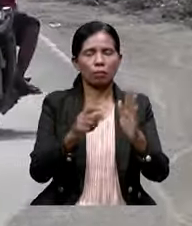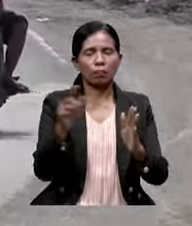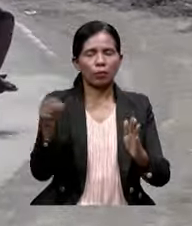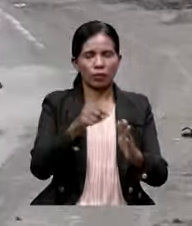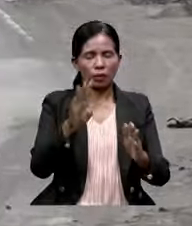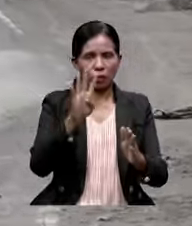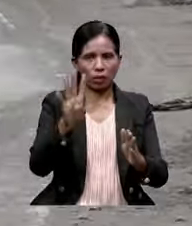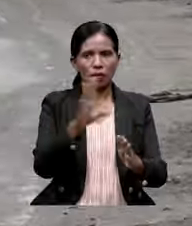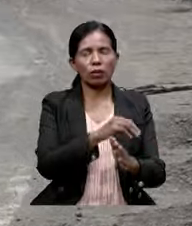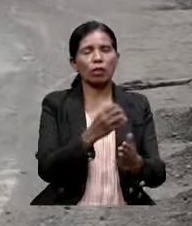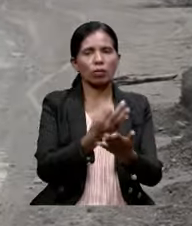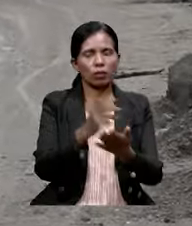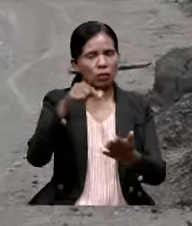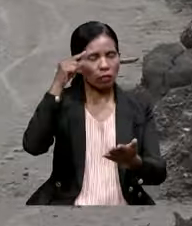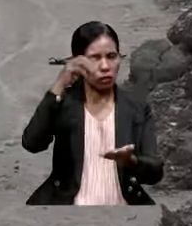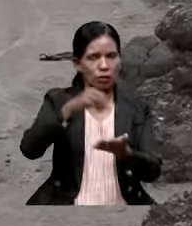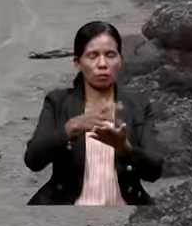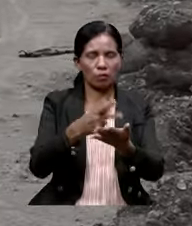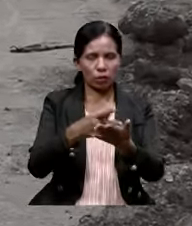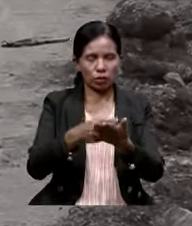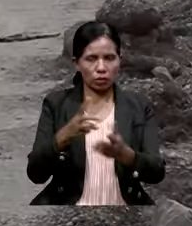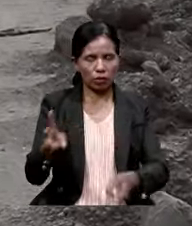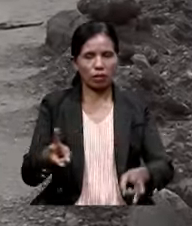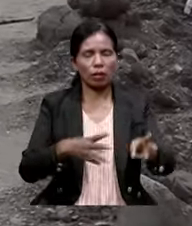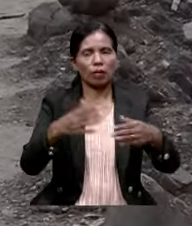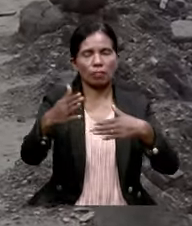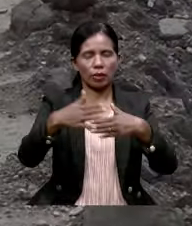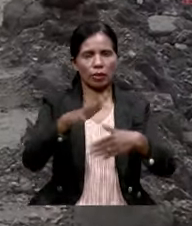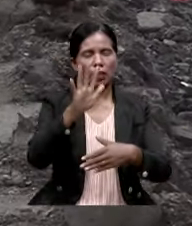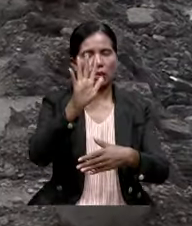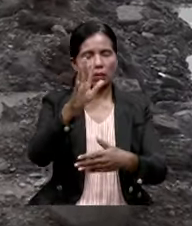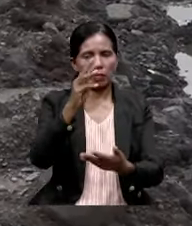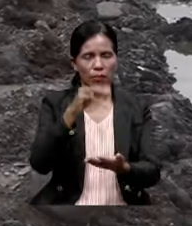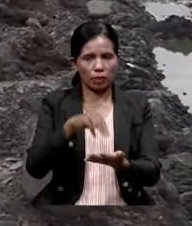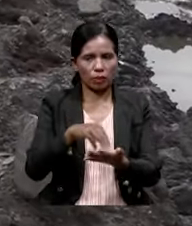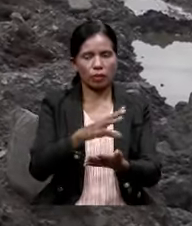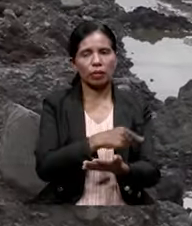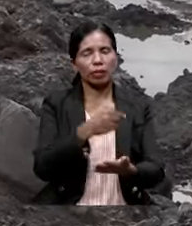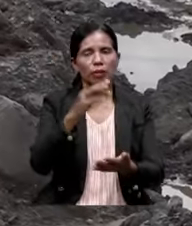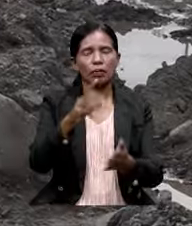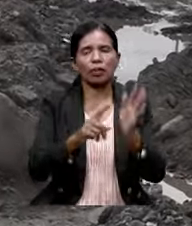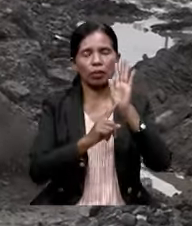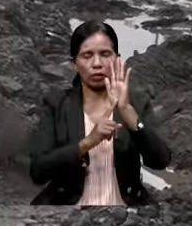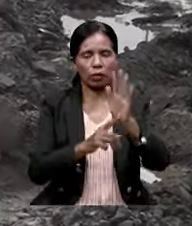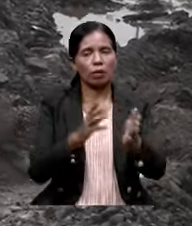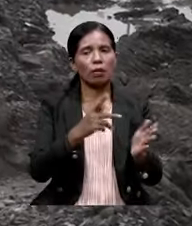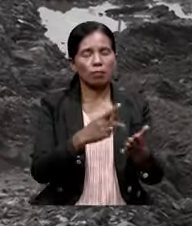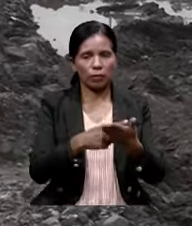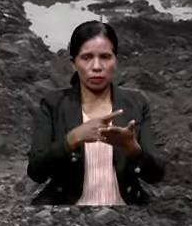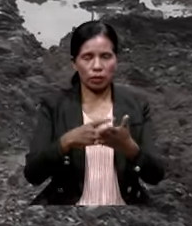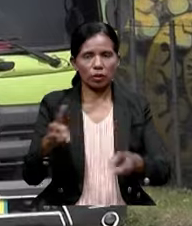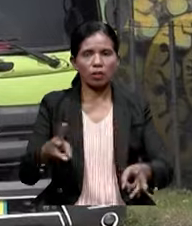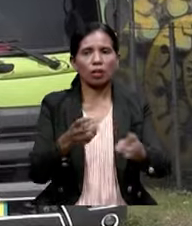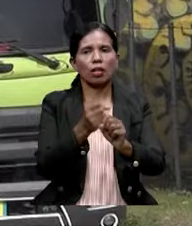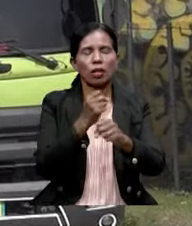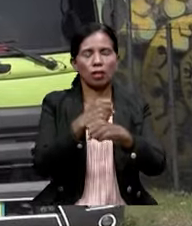total orsamento nebe governo aloka ba projeto estrada ne besik tokon lima antes ne jemen fosai notisia katak projeto estrada ne konstrui